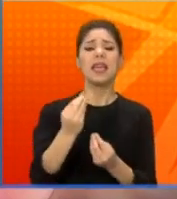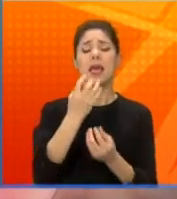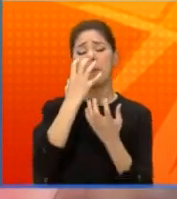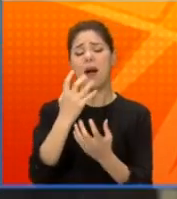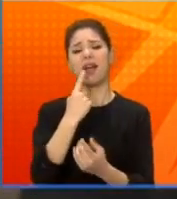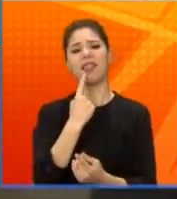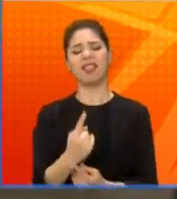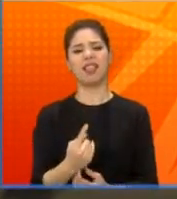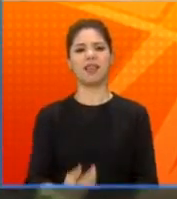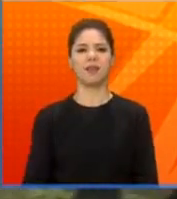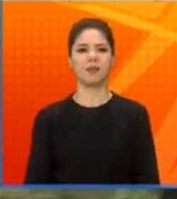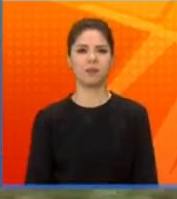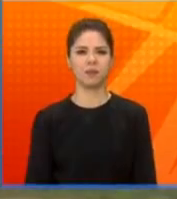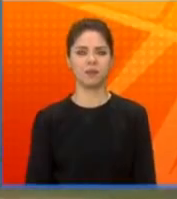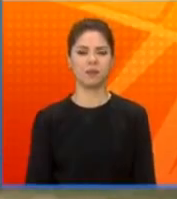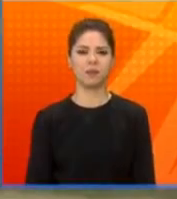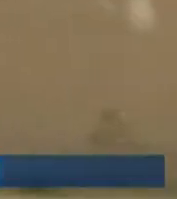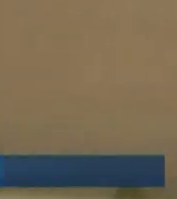bakmalarını vasiyet etti.